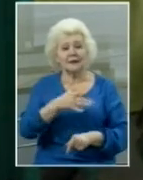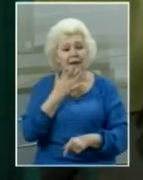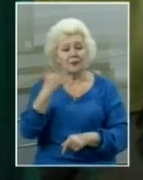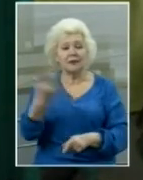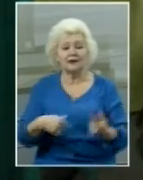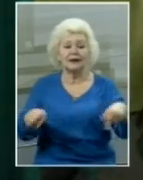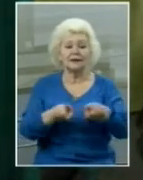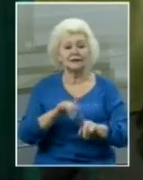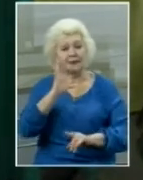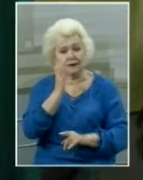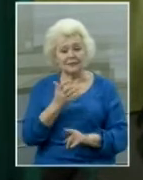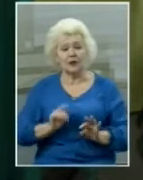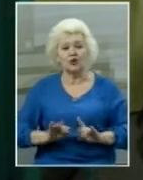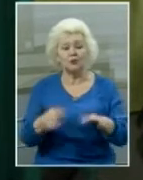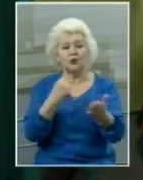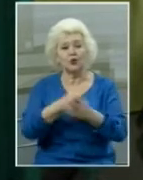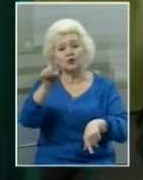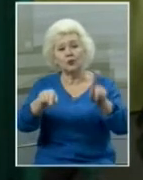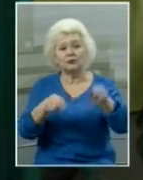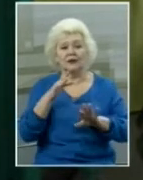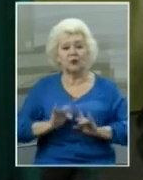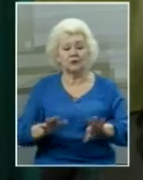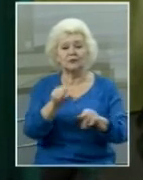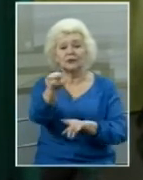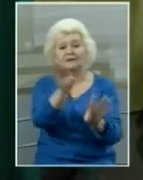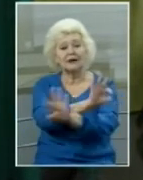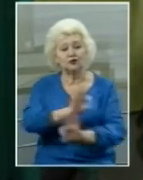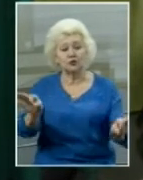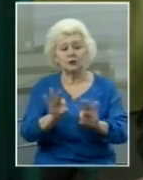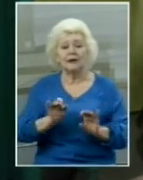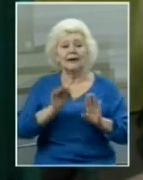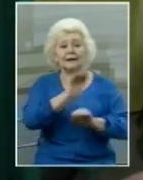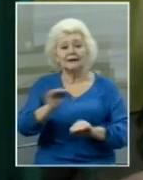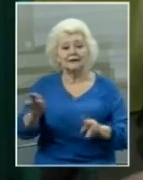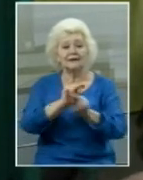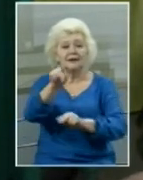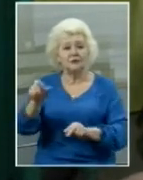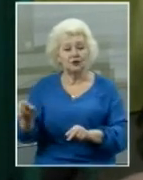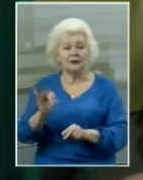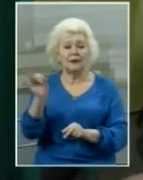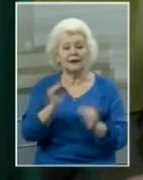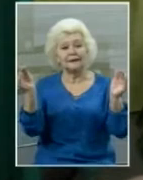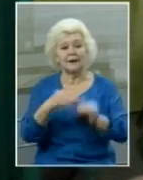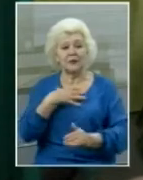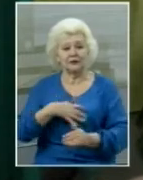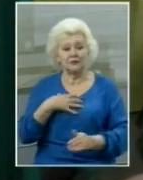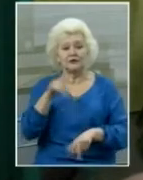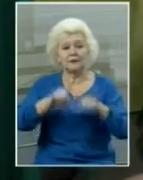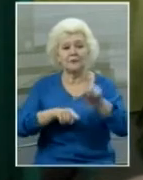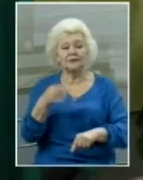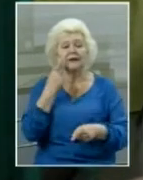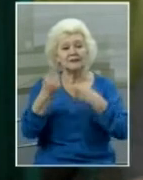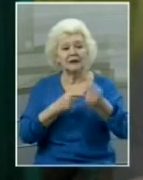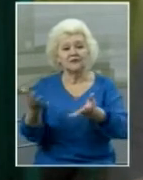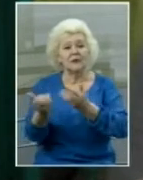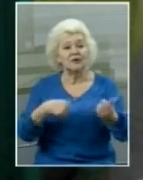патріотична і настільки серйозно підходять до будь-якої справи. Це чудово. І діти, і вчителя, і не менш важливо, батьки завжди